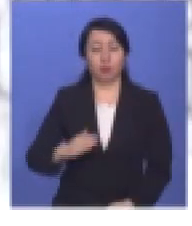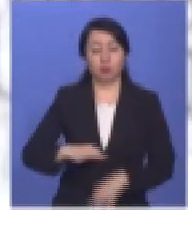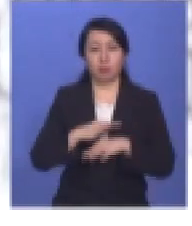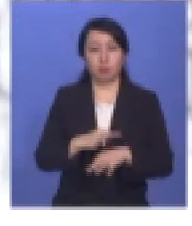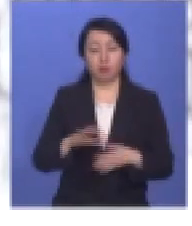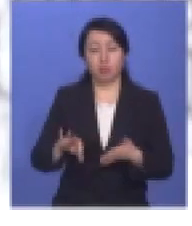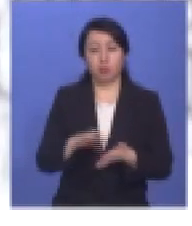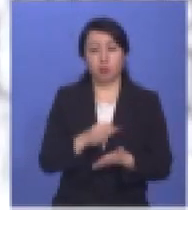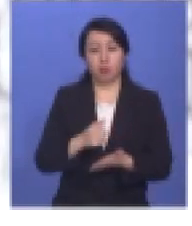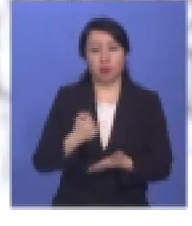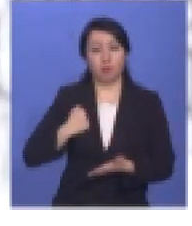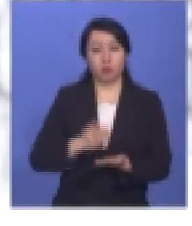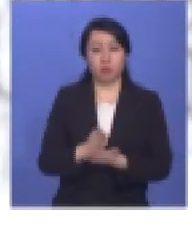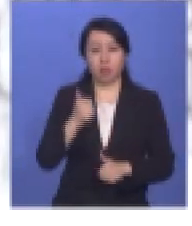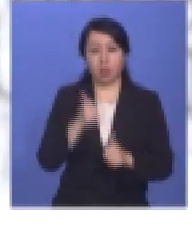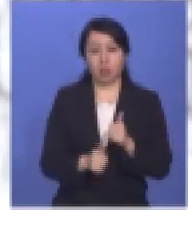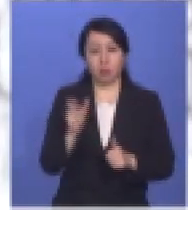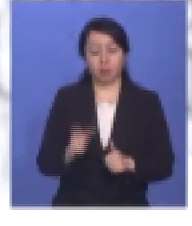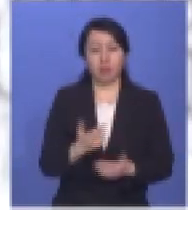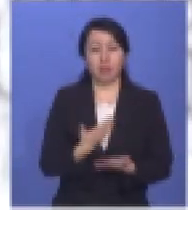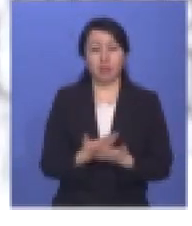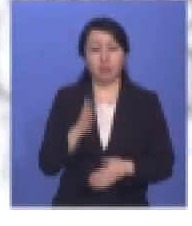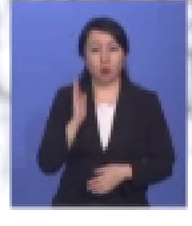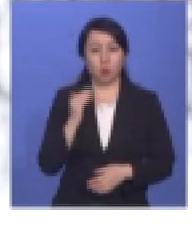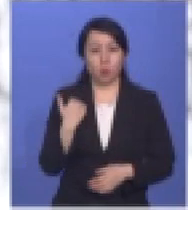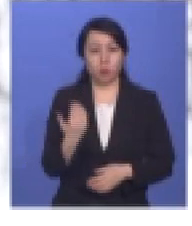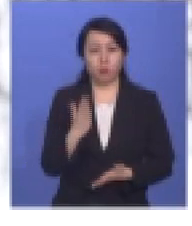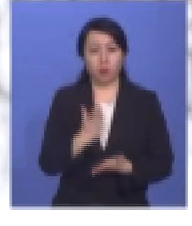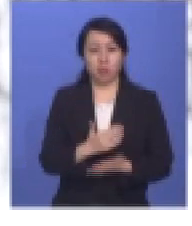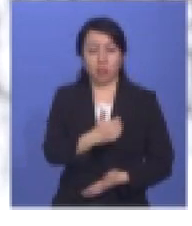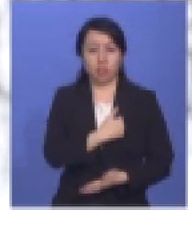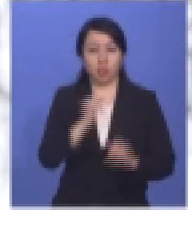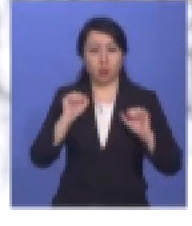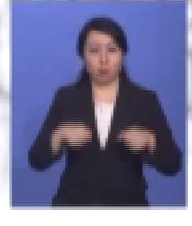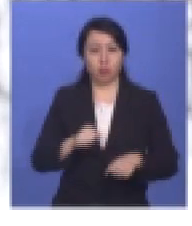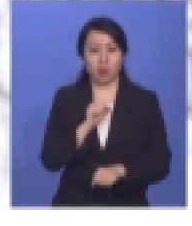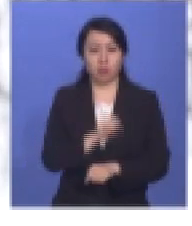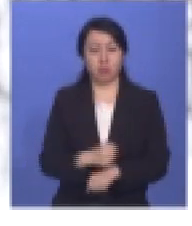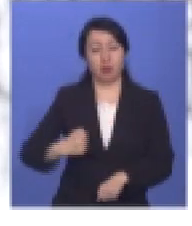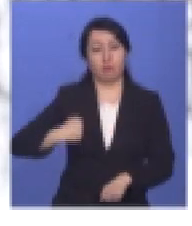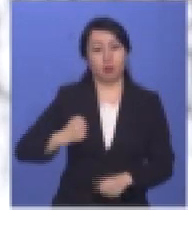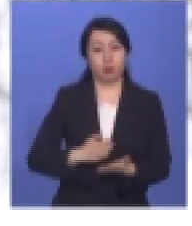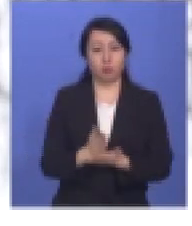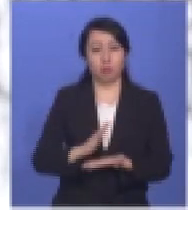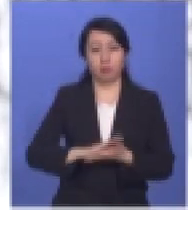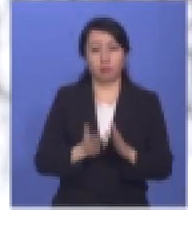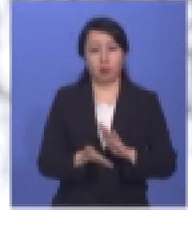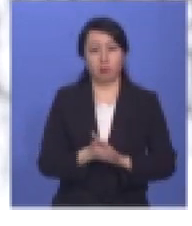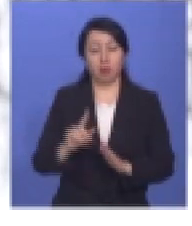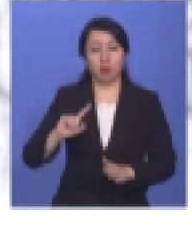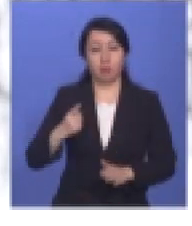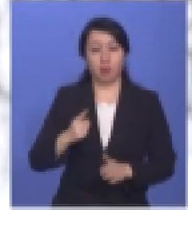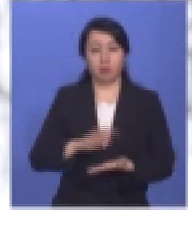прохождения срочной воинской службы каждый призывник, если у него есть желание, может остаться на воинскую службу по контракту, заключить